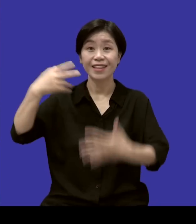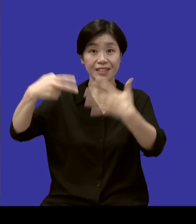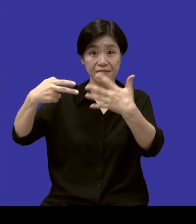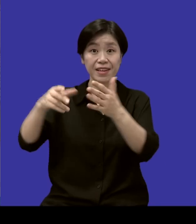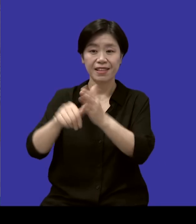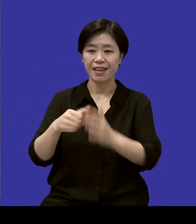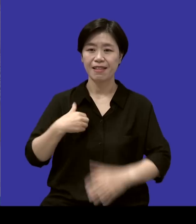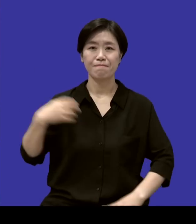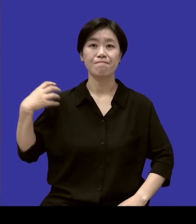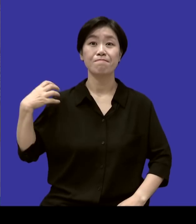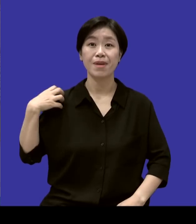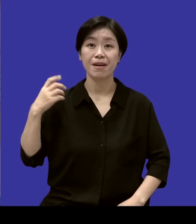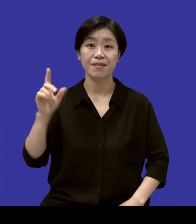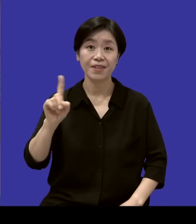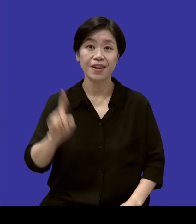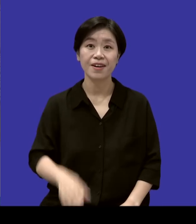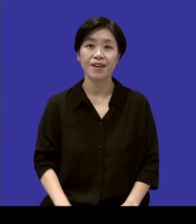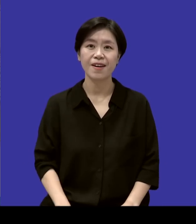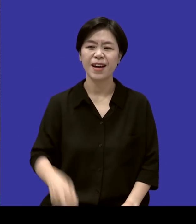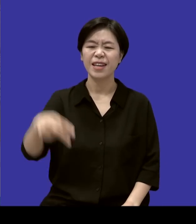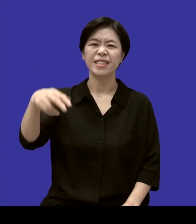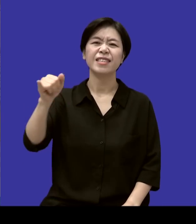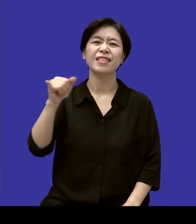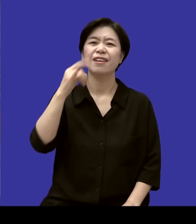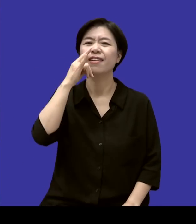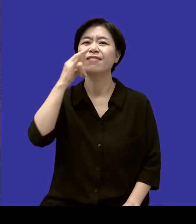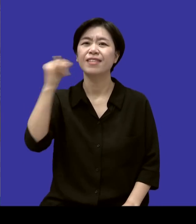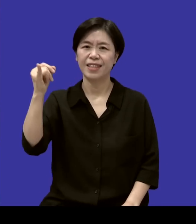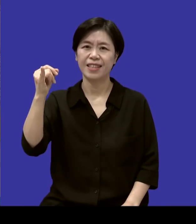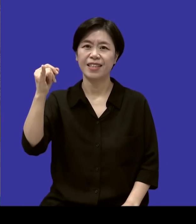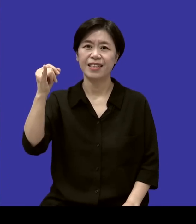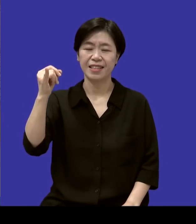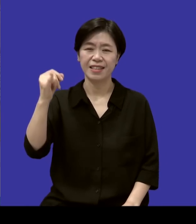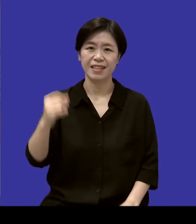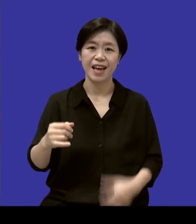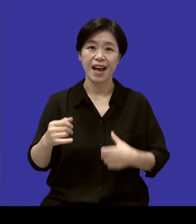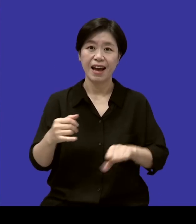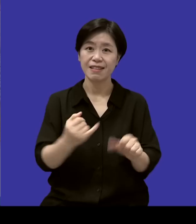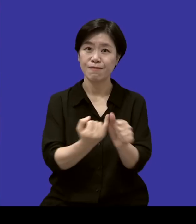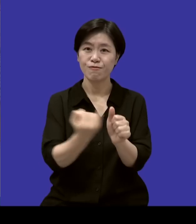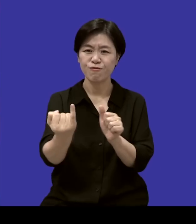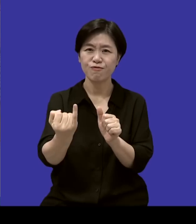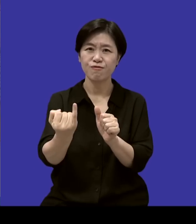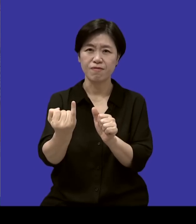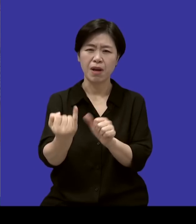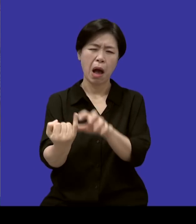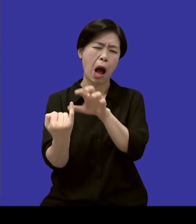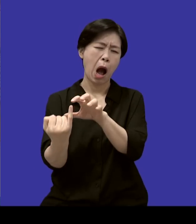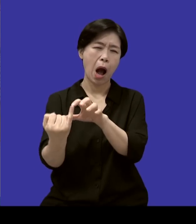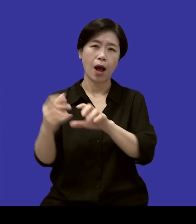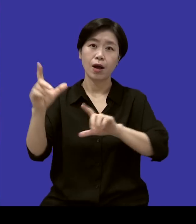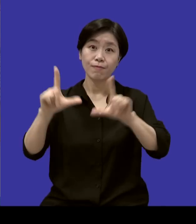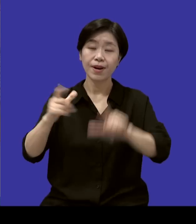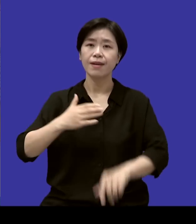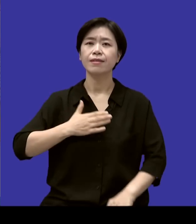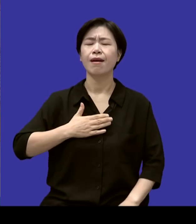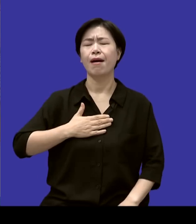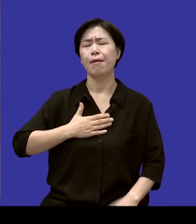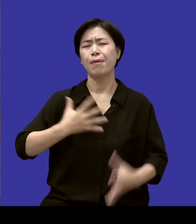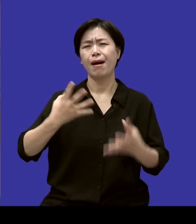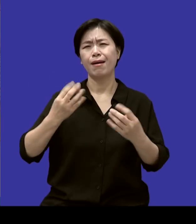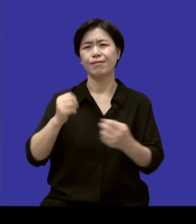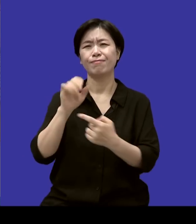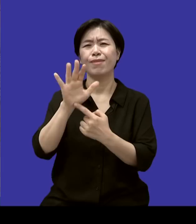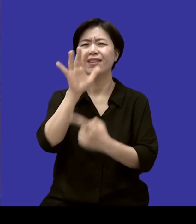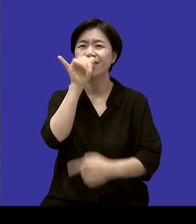역할이나 이런 네. 데서 이렇게 좀 센 시어머니 예. 며느리들을 좀 이렇게 기강을 잡는 역할을 해서 그런지 네네. 처음 저를